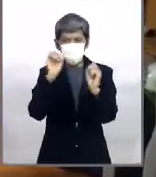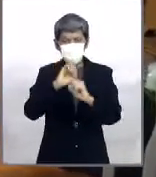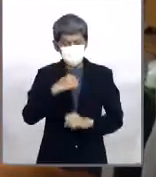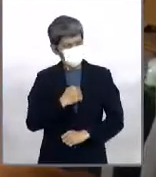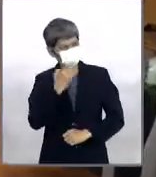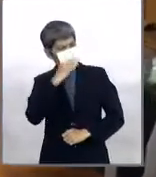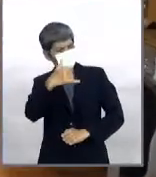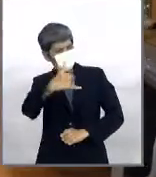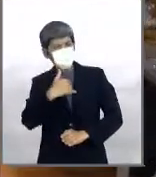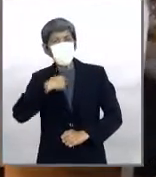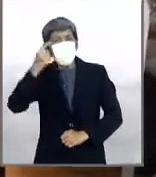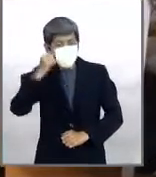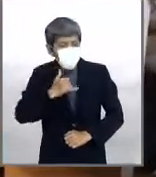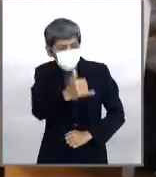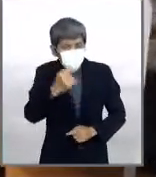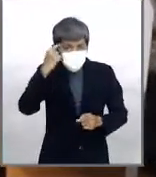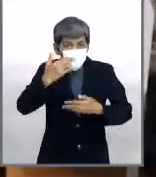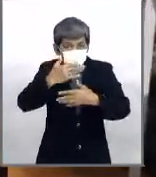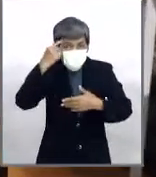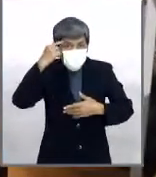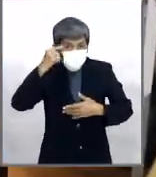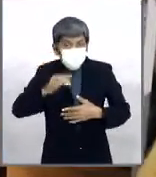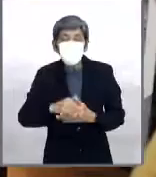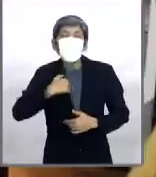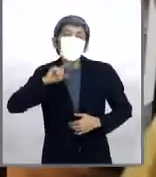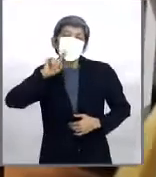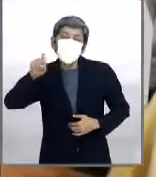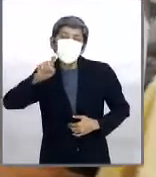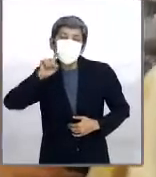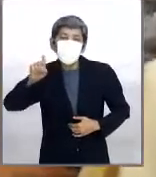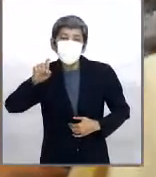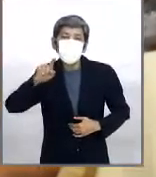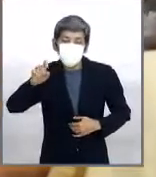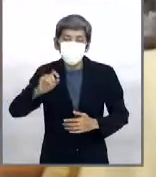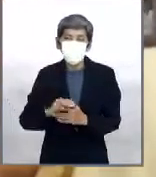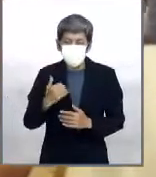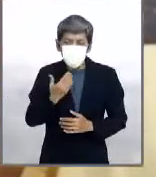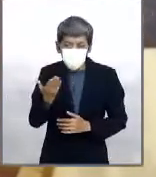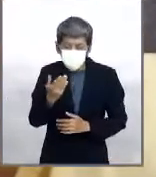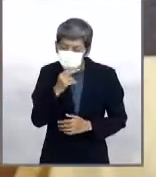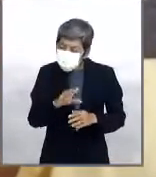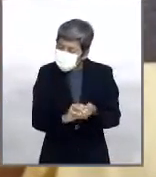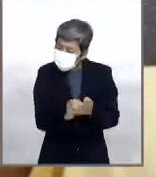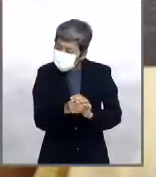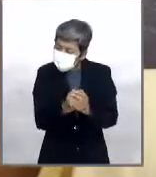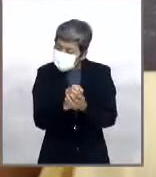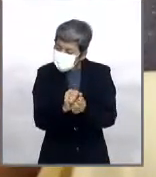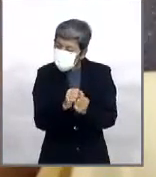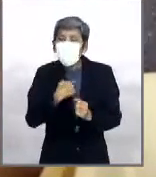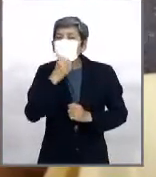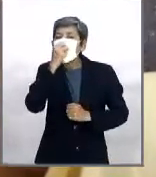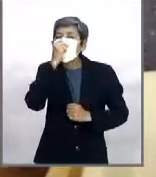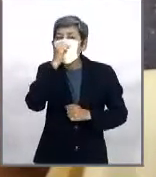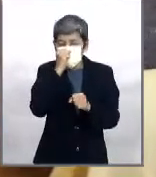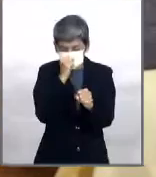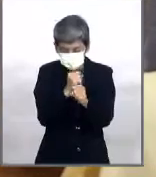งจะแปลกๆเน า ะ แล้วพี่รู้ได้ไงว่าต้องไปที่ไหนอะไรยังไงอ่ะ ถามแล้วก็ขอจับอะไรดูแล้วก็